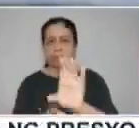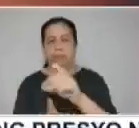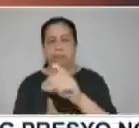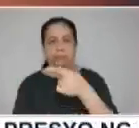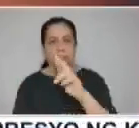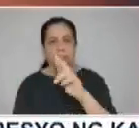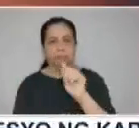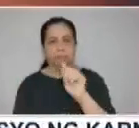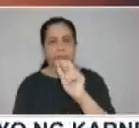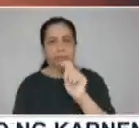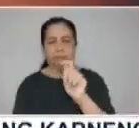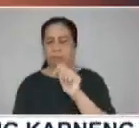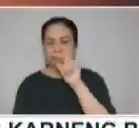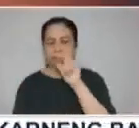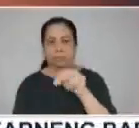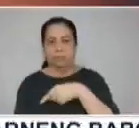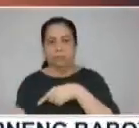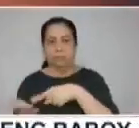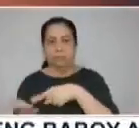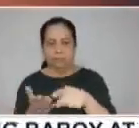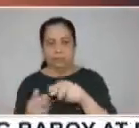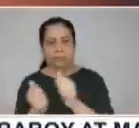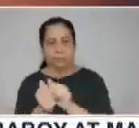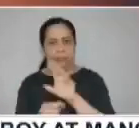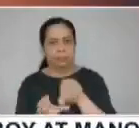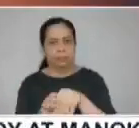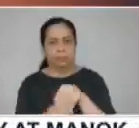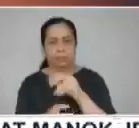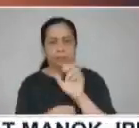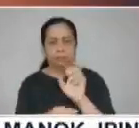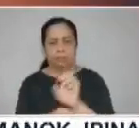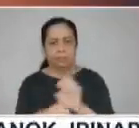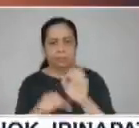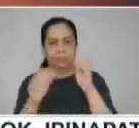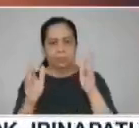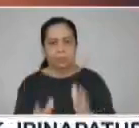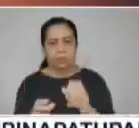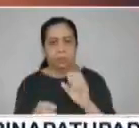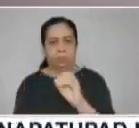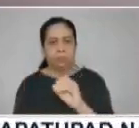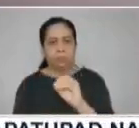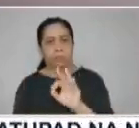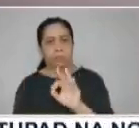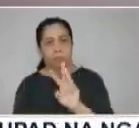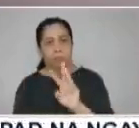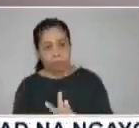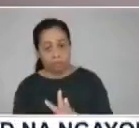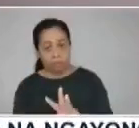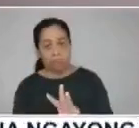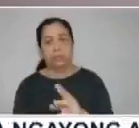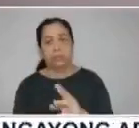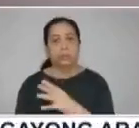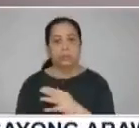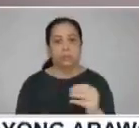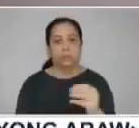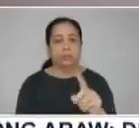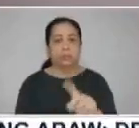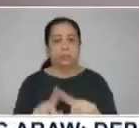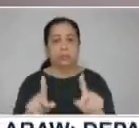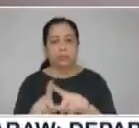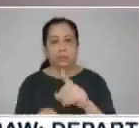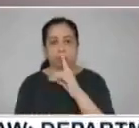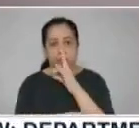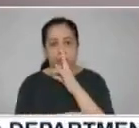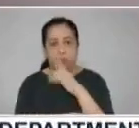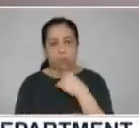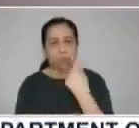ng 15-year-old Spain-based netter nitong Enero. Minsan nang naimbitahan si Eala para maglaro noong 2019 SEA Games, pero di